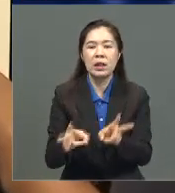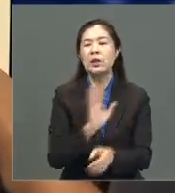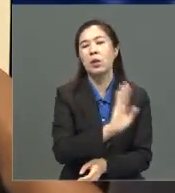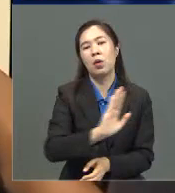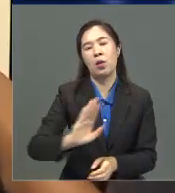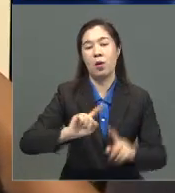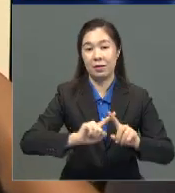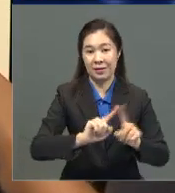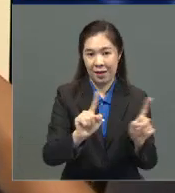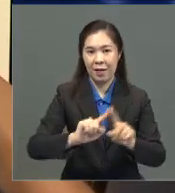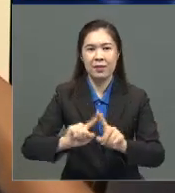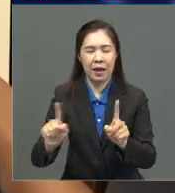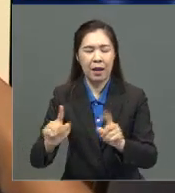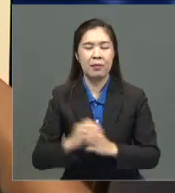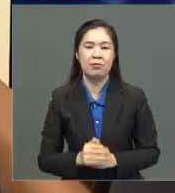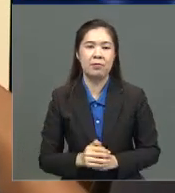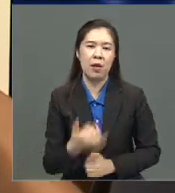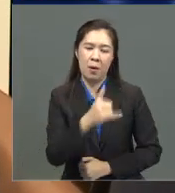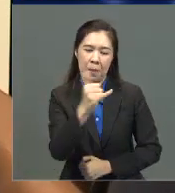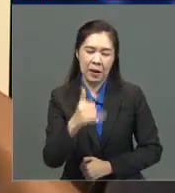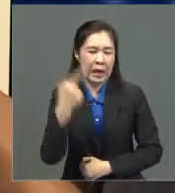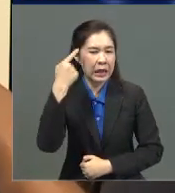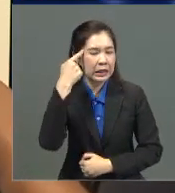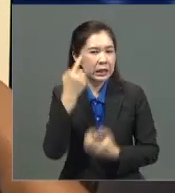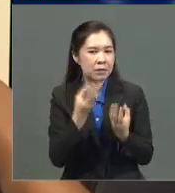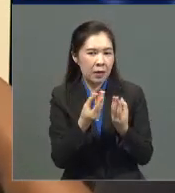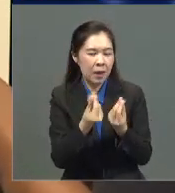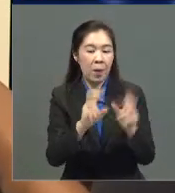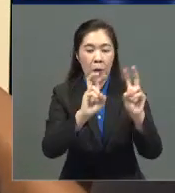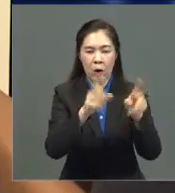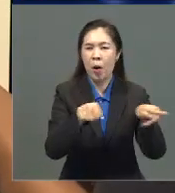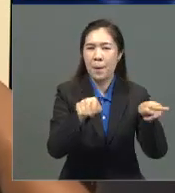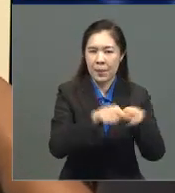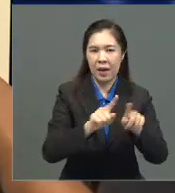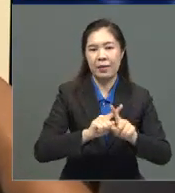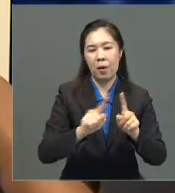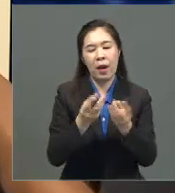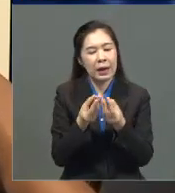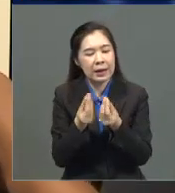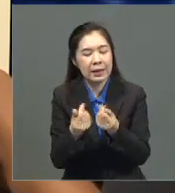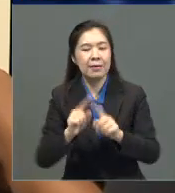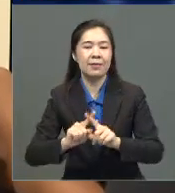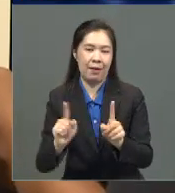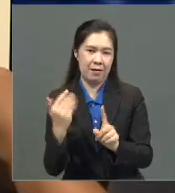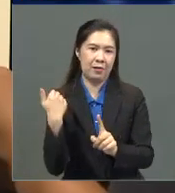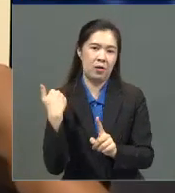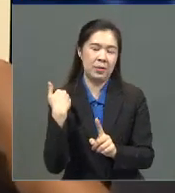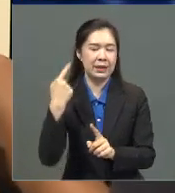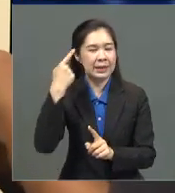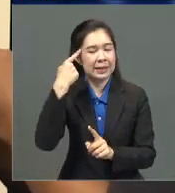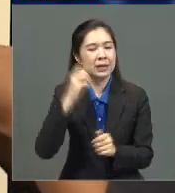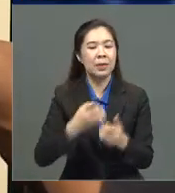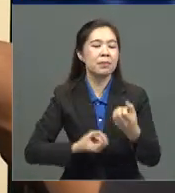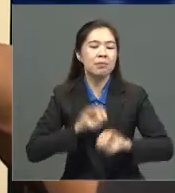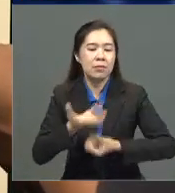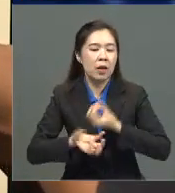กันบางท่านเห็นตรงกันในหลักการแต่ละเอียดก็ต่างกันเมื่อเราก็จะนำเสนอความคิดเห็นแล้วก็แง่มุมต่างๆให้ครบ